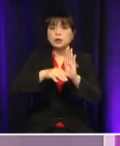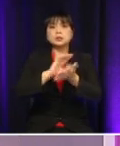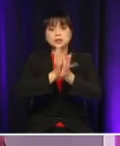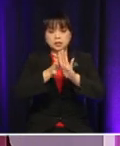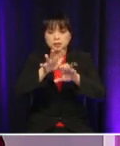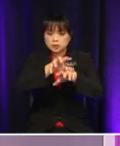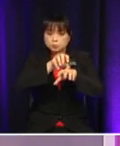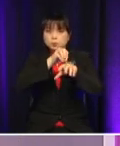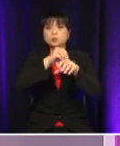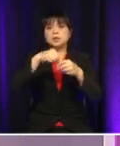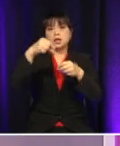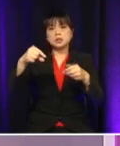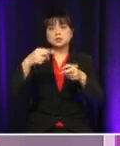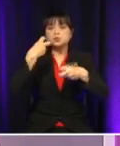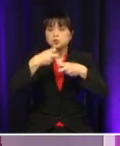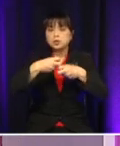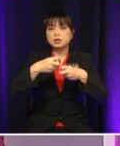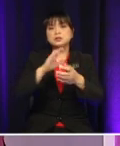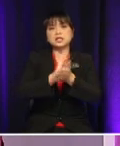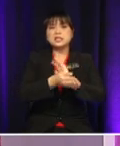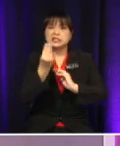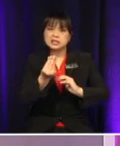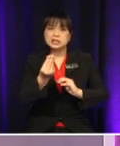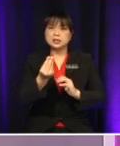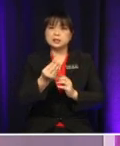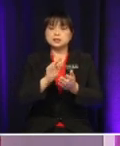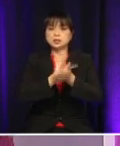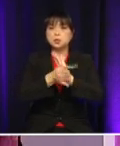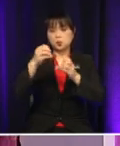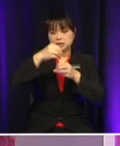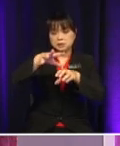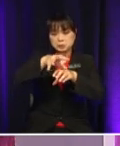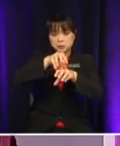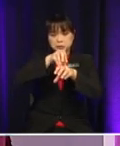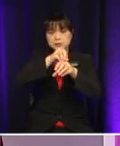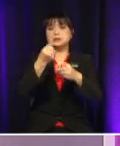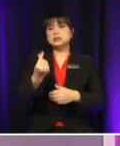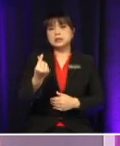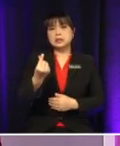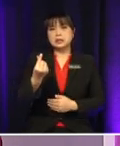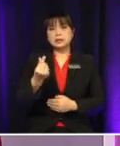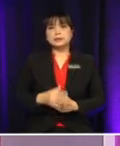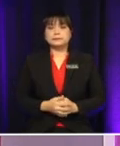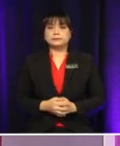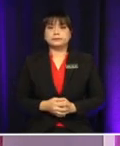adalah satu soal LAN yang Ee Kita Panggil sebagai seorang yang hebat karena dia melibatkan kehidupan sehari-hari di mana